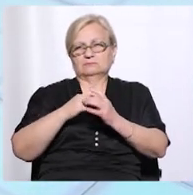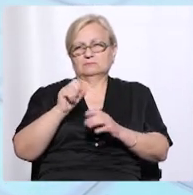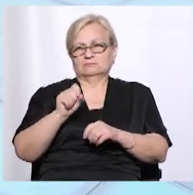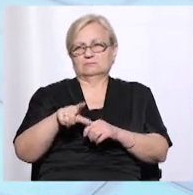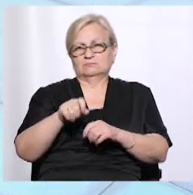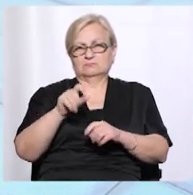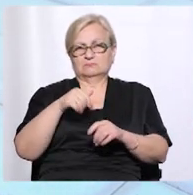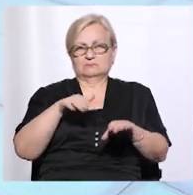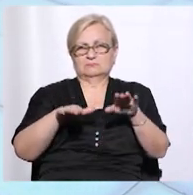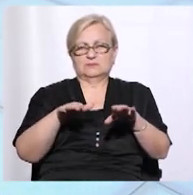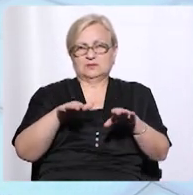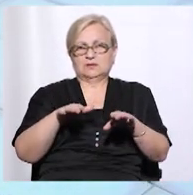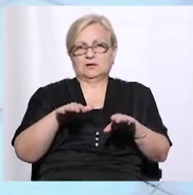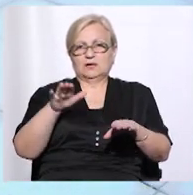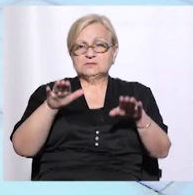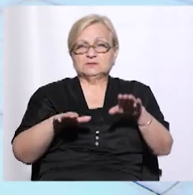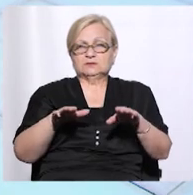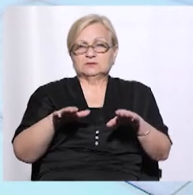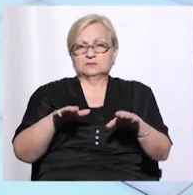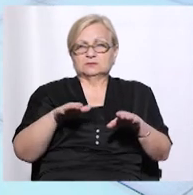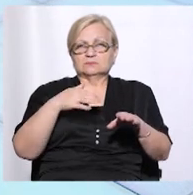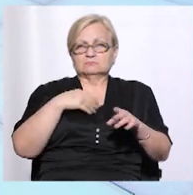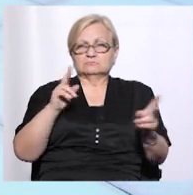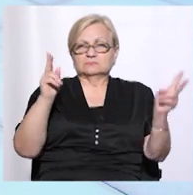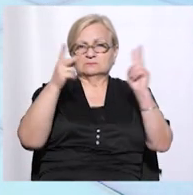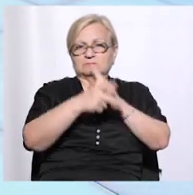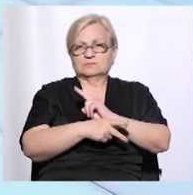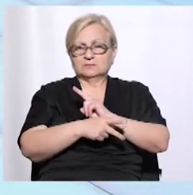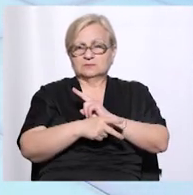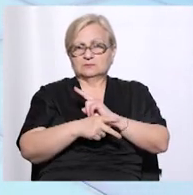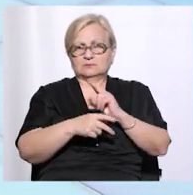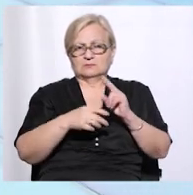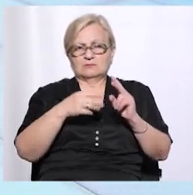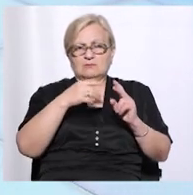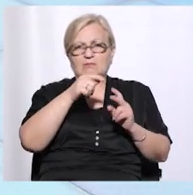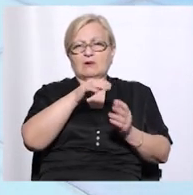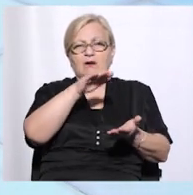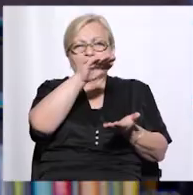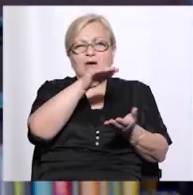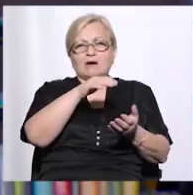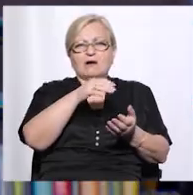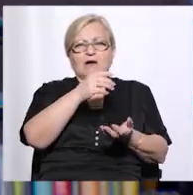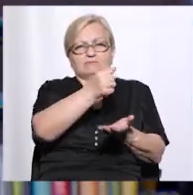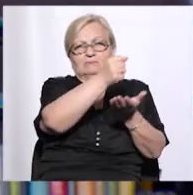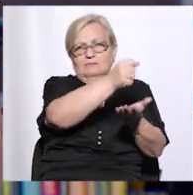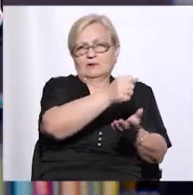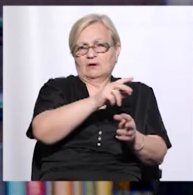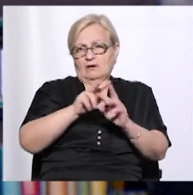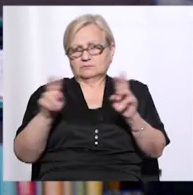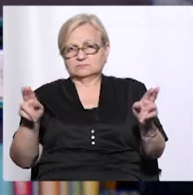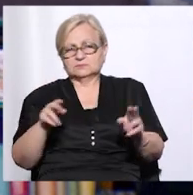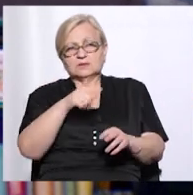ბეჭეც. სასწორის მეორე მხარეს მე ვცვლი საწონ მასას. ერთს